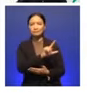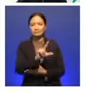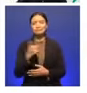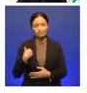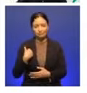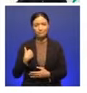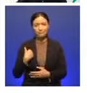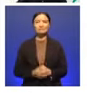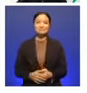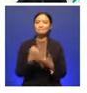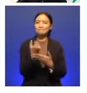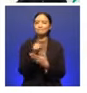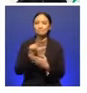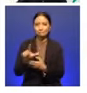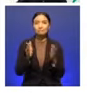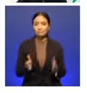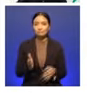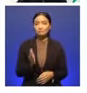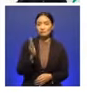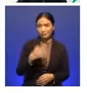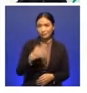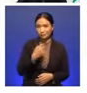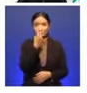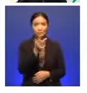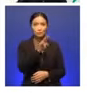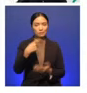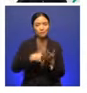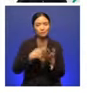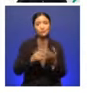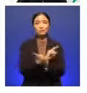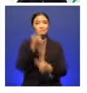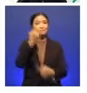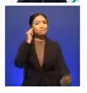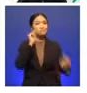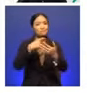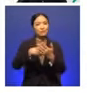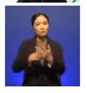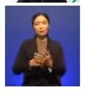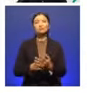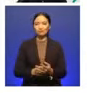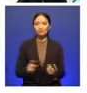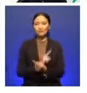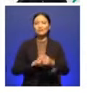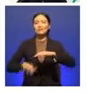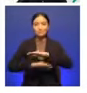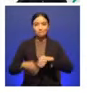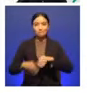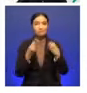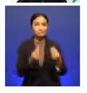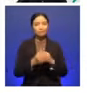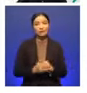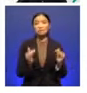สไลด์ถัดไปนะฮะเพราะนั้นเราอยากที่จะเห็นระบบประกันสังคมที่มุ่งไปสู่การประกันสังคมขั้นพื้นฐานด้วยนะครับที่ขย